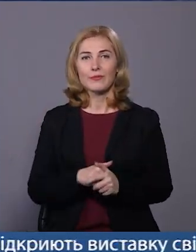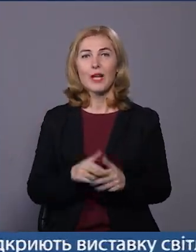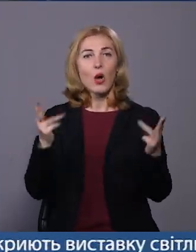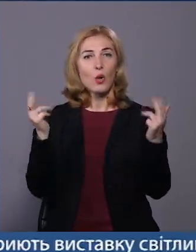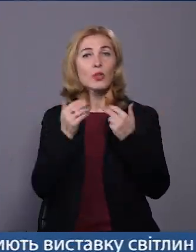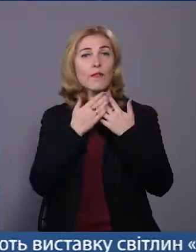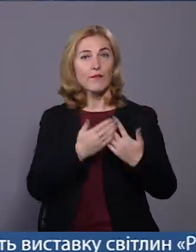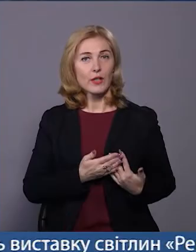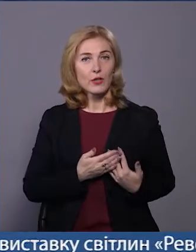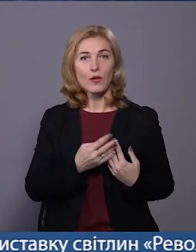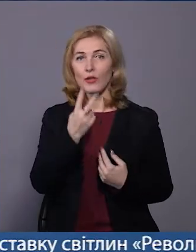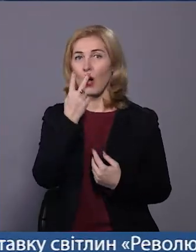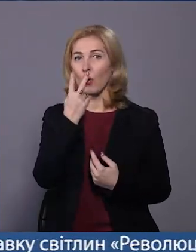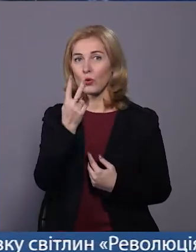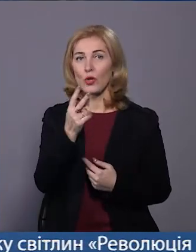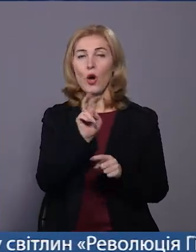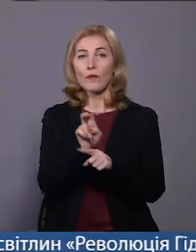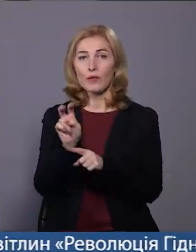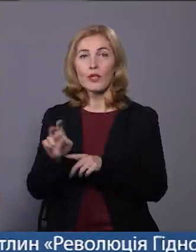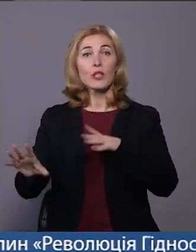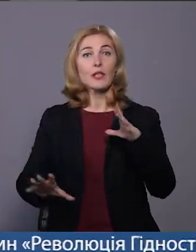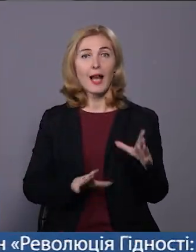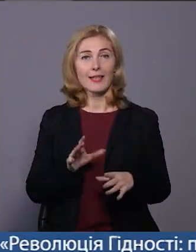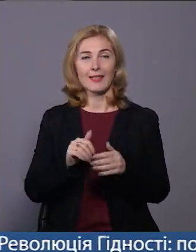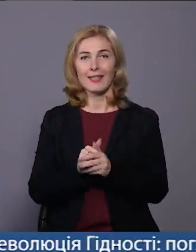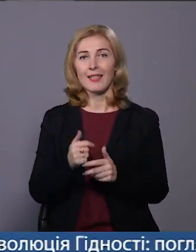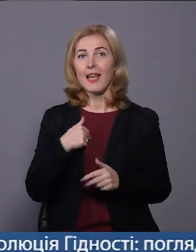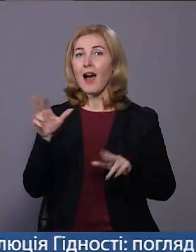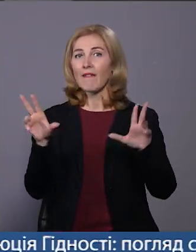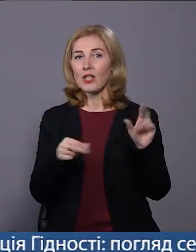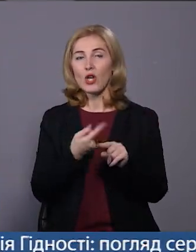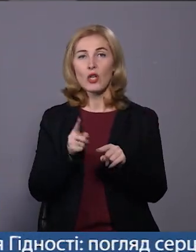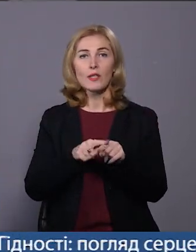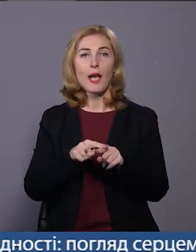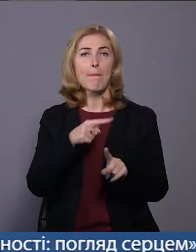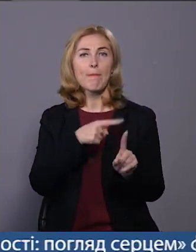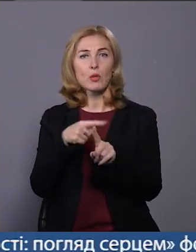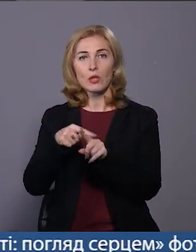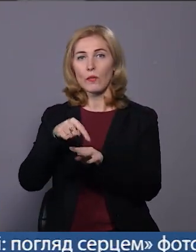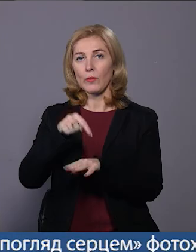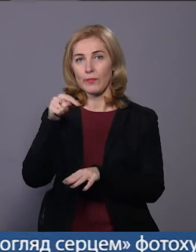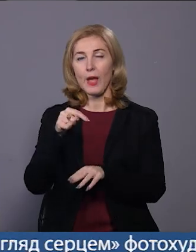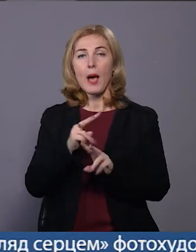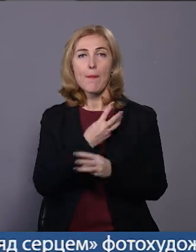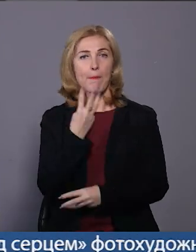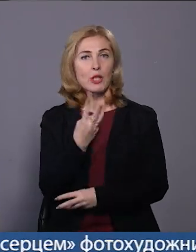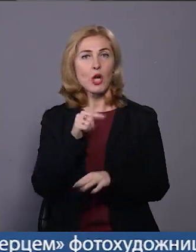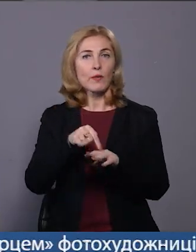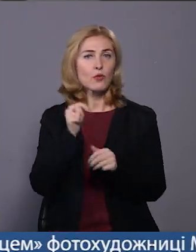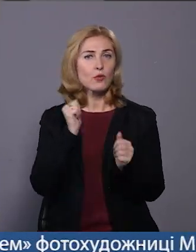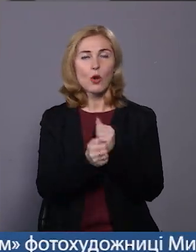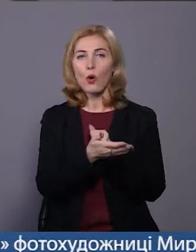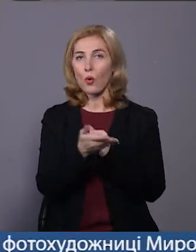Освідчився хлопець на очах у відвідувачів та тренерки. Я вважаю, що це дуже позитивні емоції, бажаю відчути їх в житті кожному і